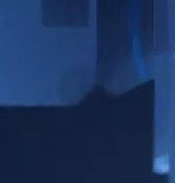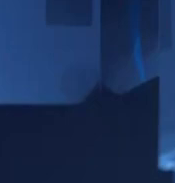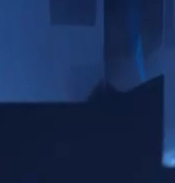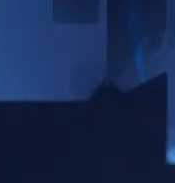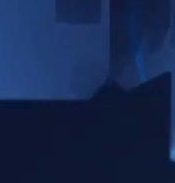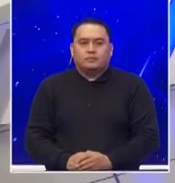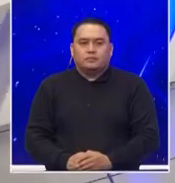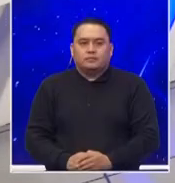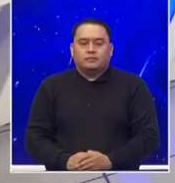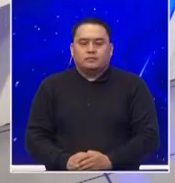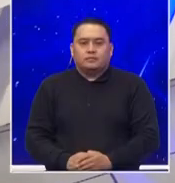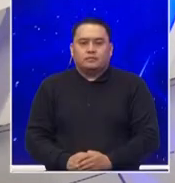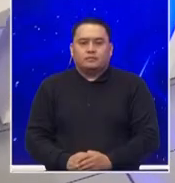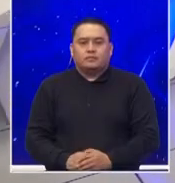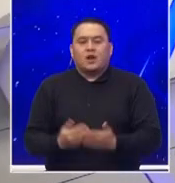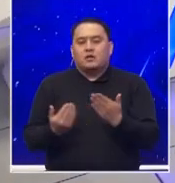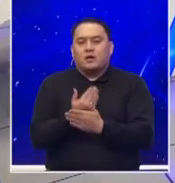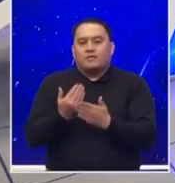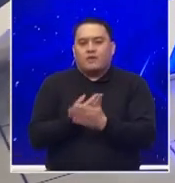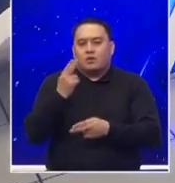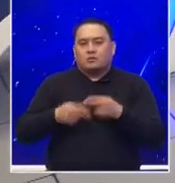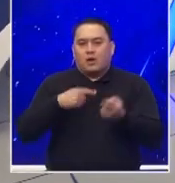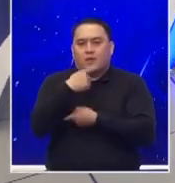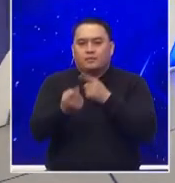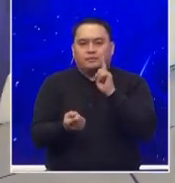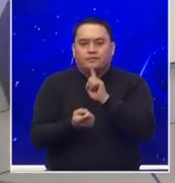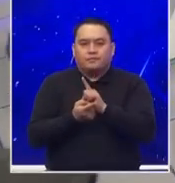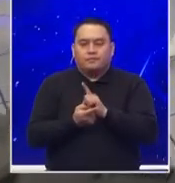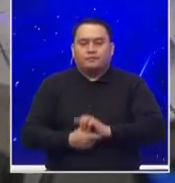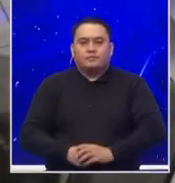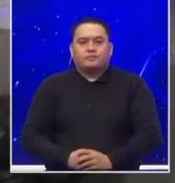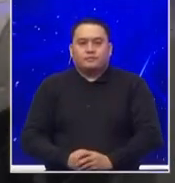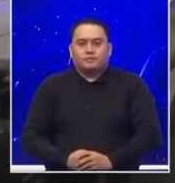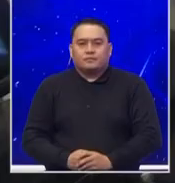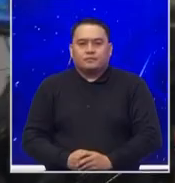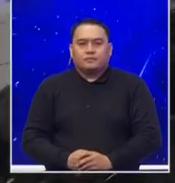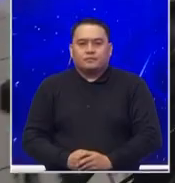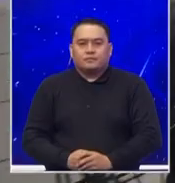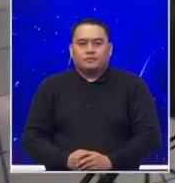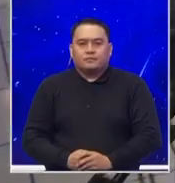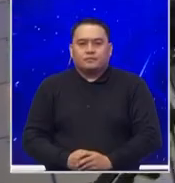На этом у меня все. Спасибо за внимание. Всего доброго.